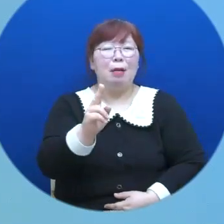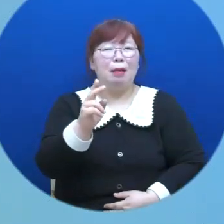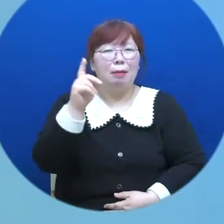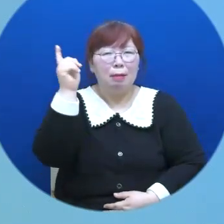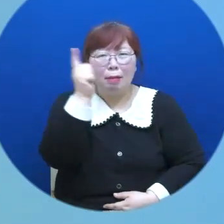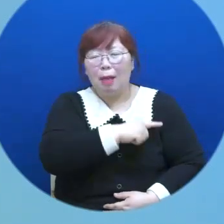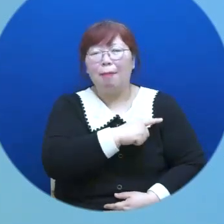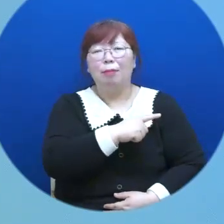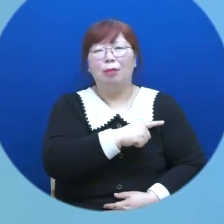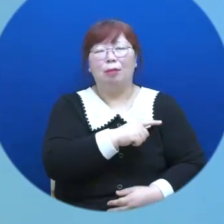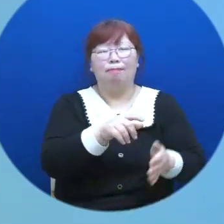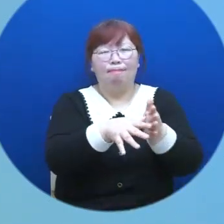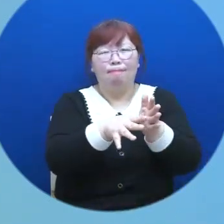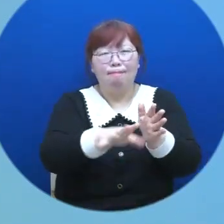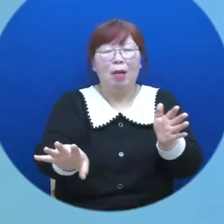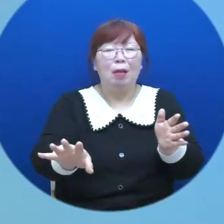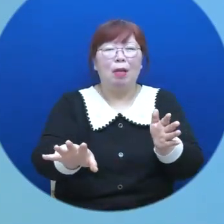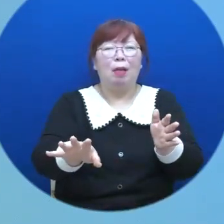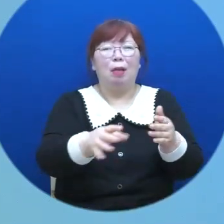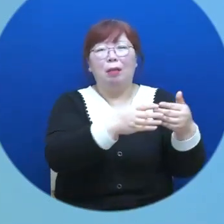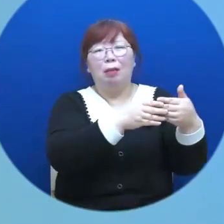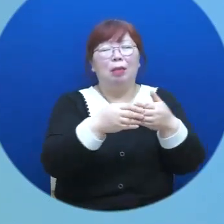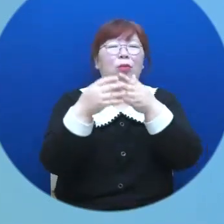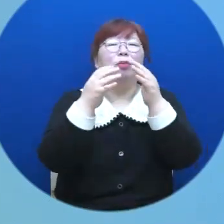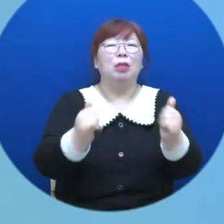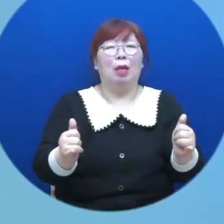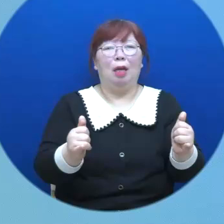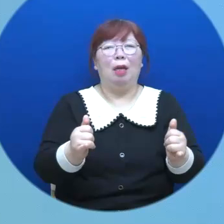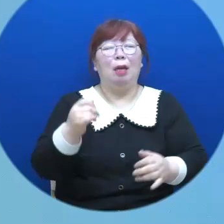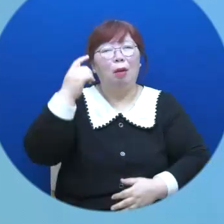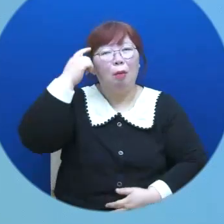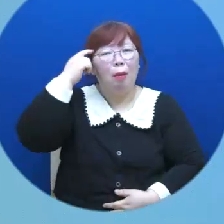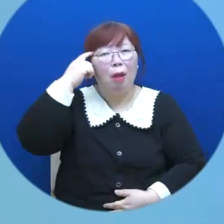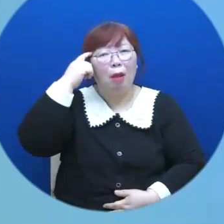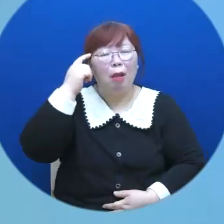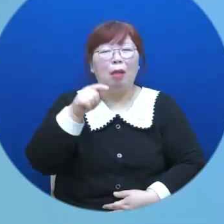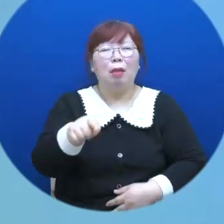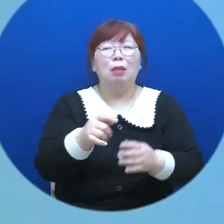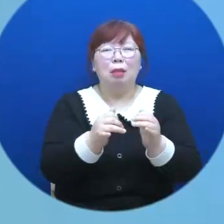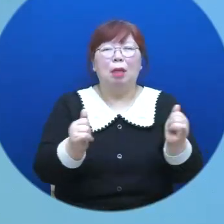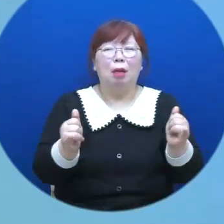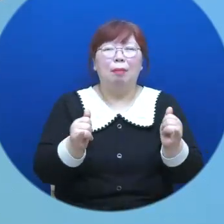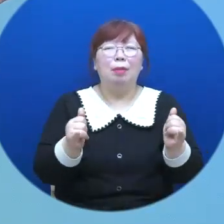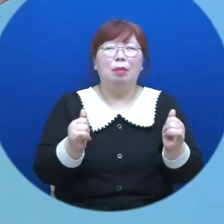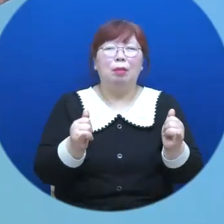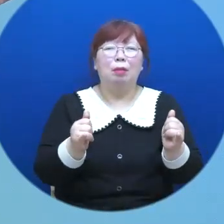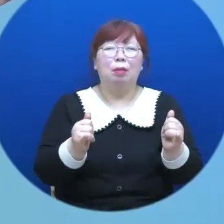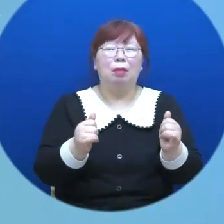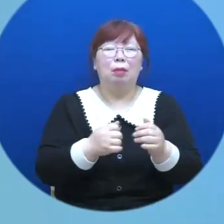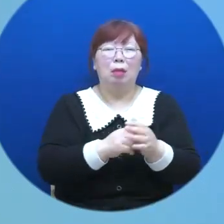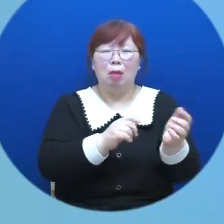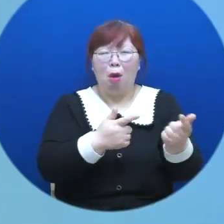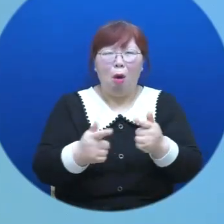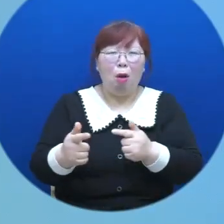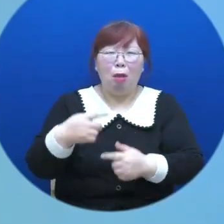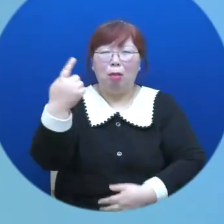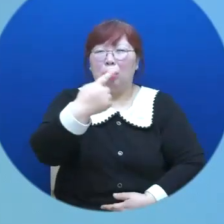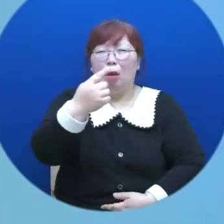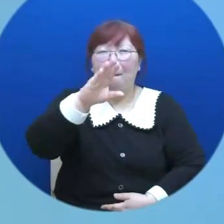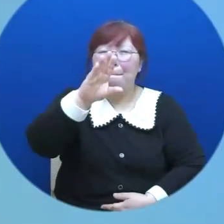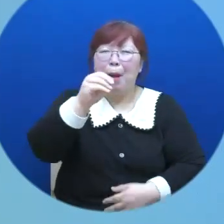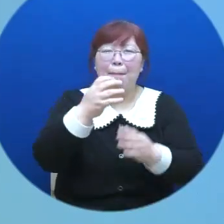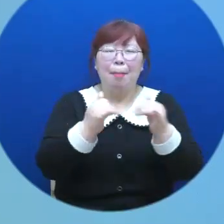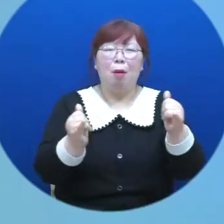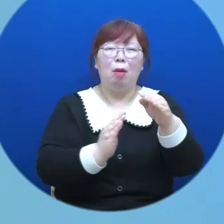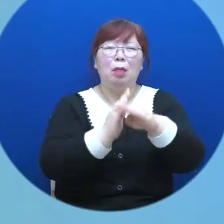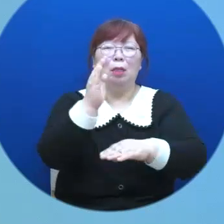잔인한 지도자였다는 이야기를 많이 듣잖아요. 왜 그는 지도자로서 여러분 양민을 10,000명